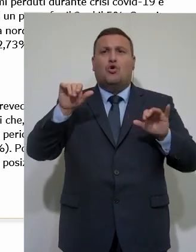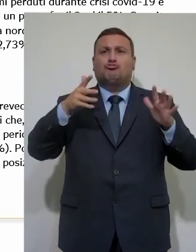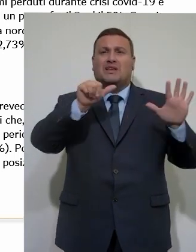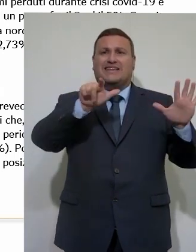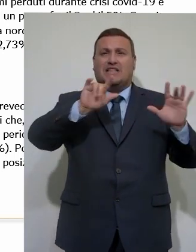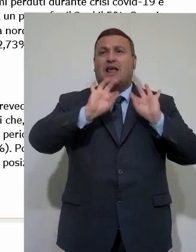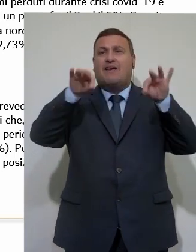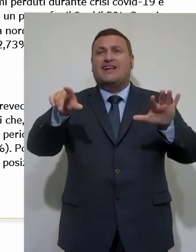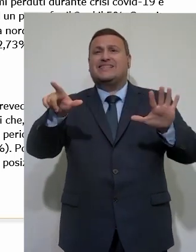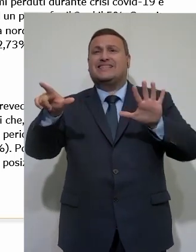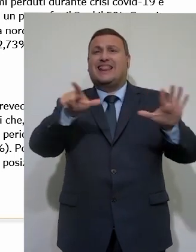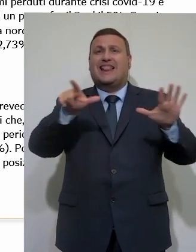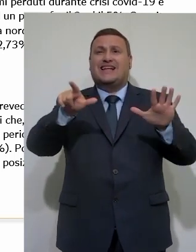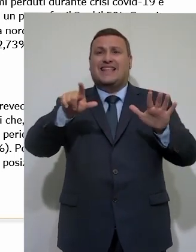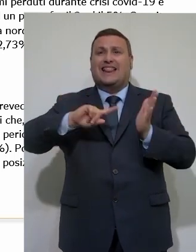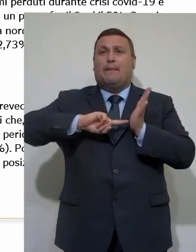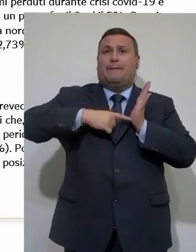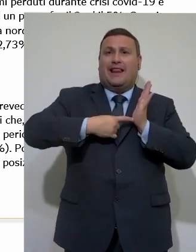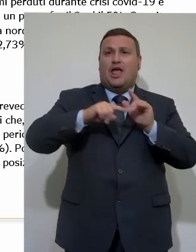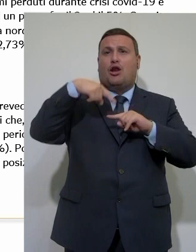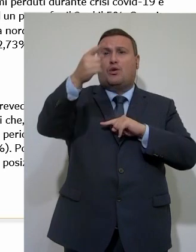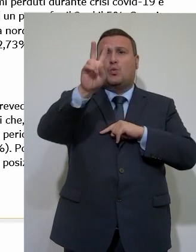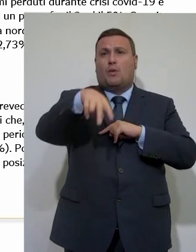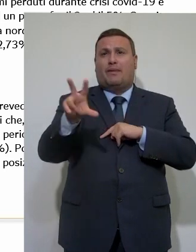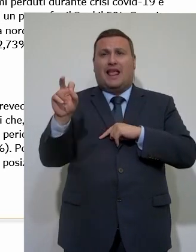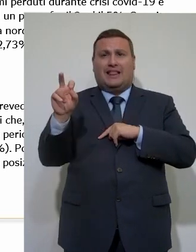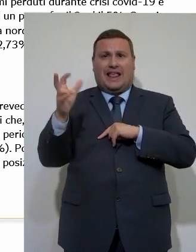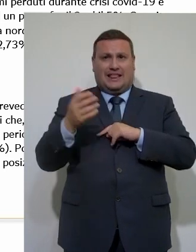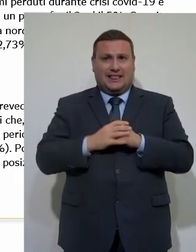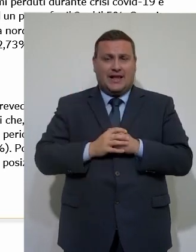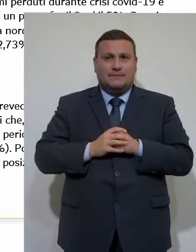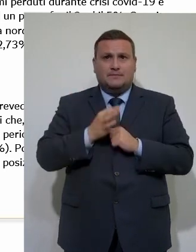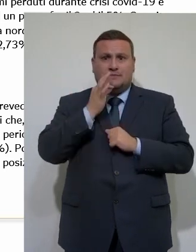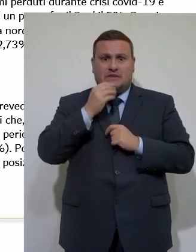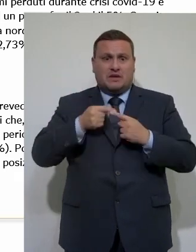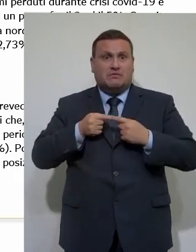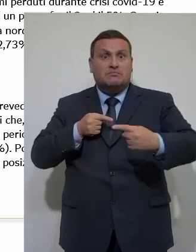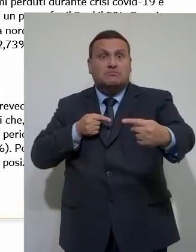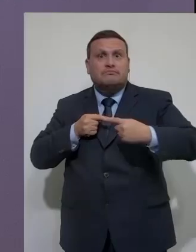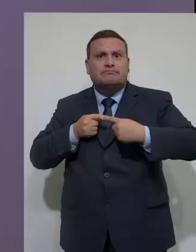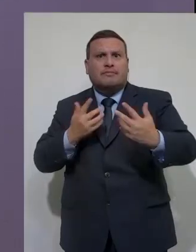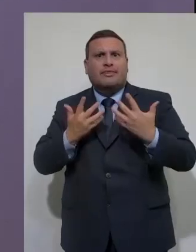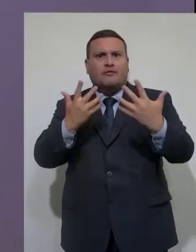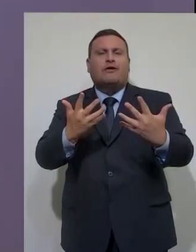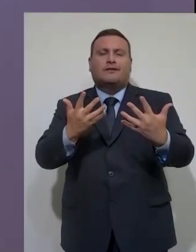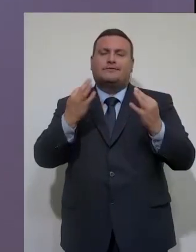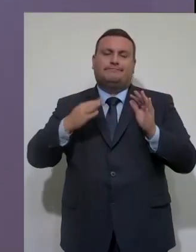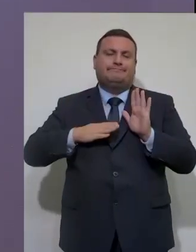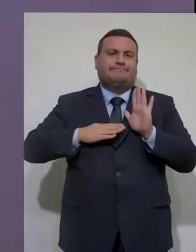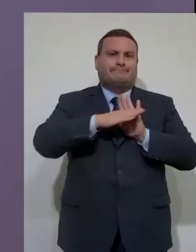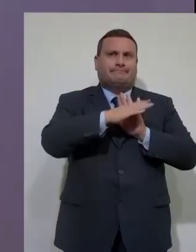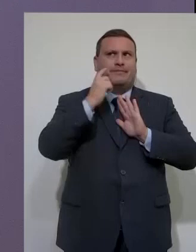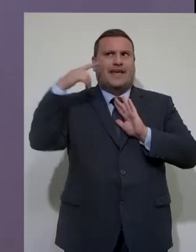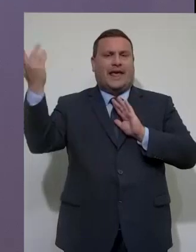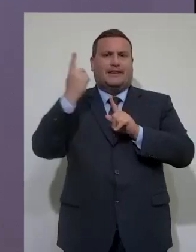del 2030. Quindi grandi prospettive in questo segmento, direi paradossalmente più forti del